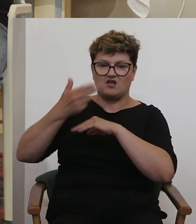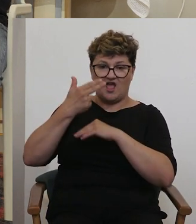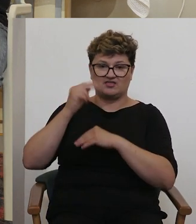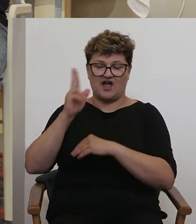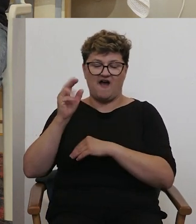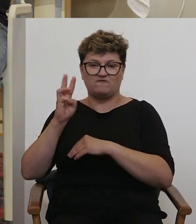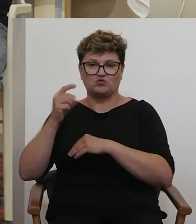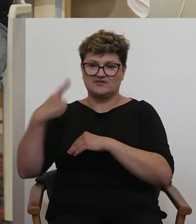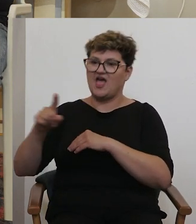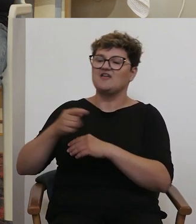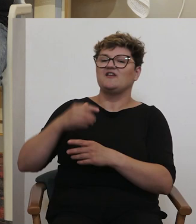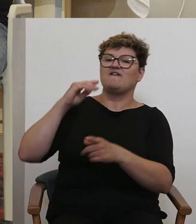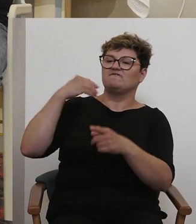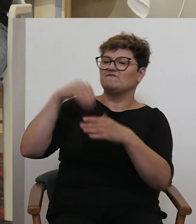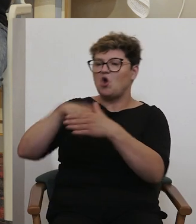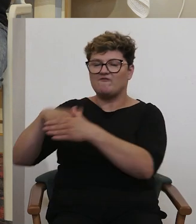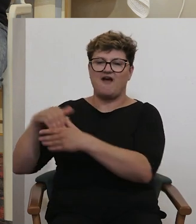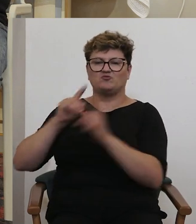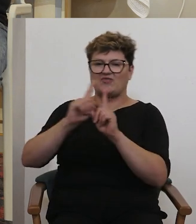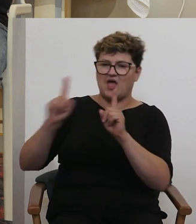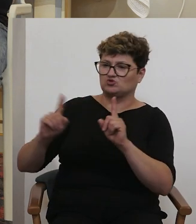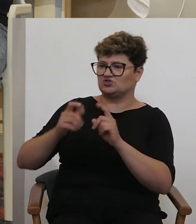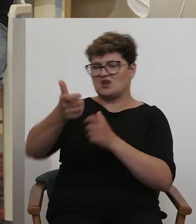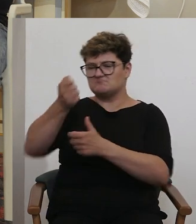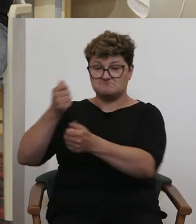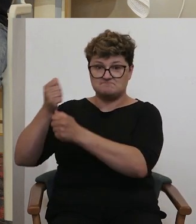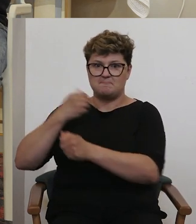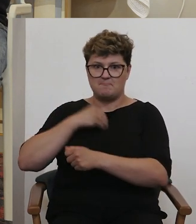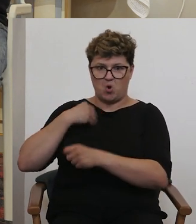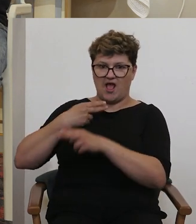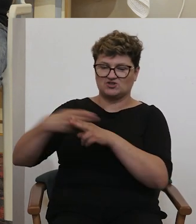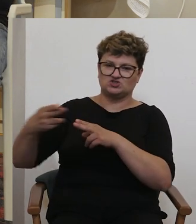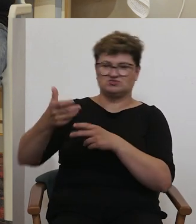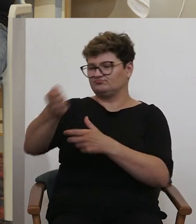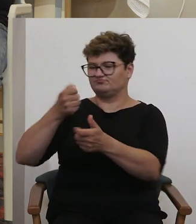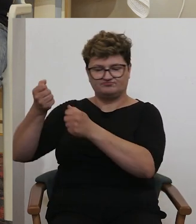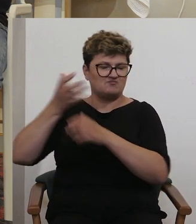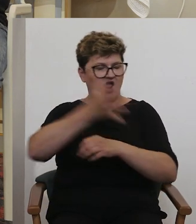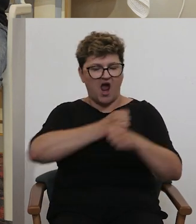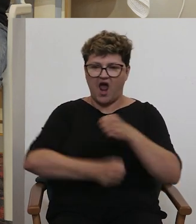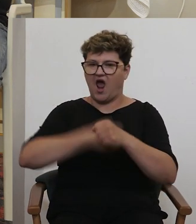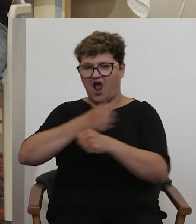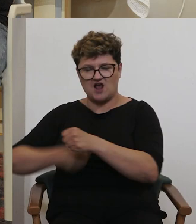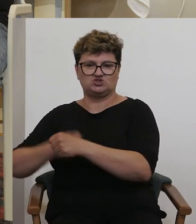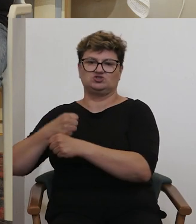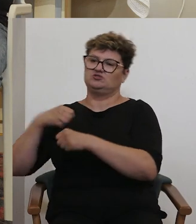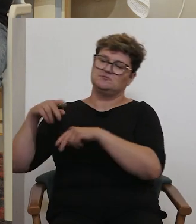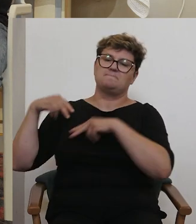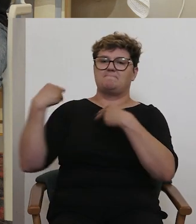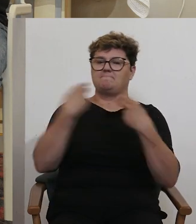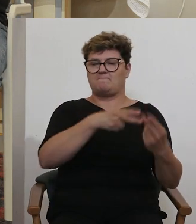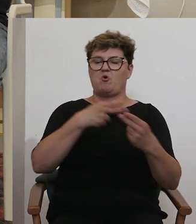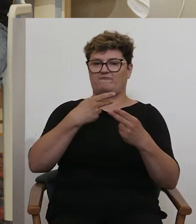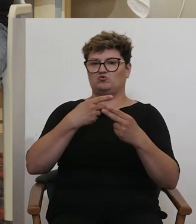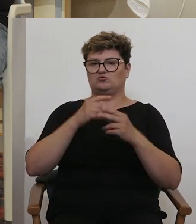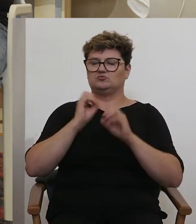wszystkich wychowawców i nauczycieli Polaków aresztowano i zaprowadzono z powrotem